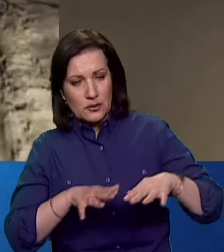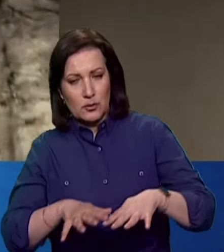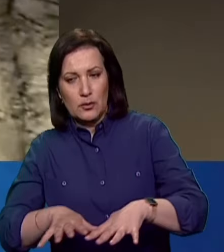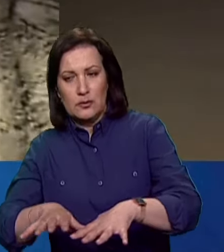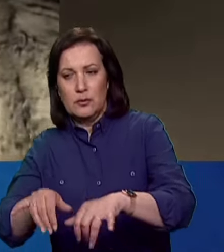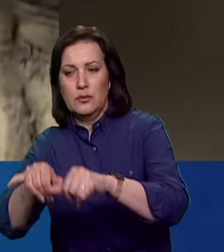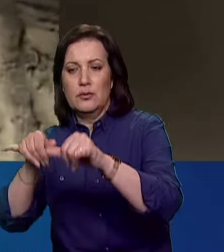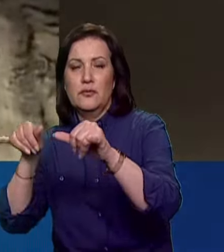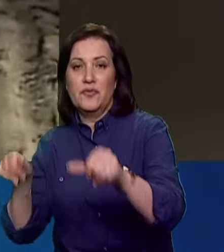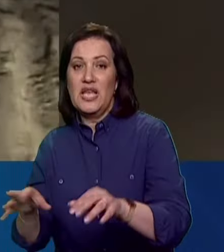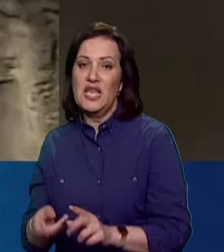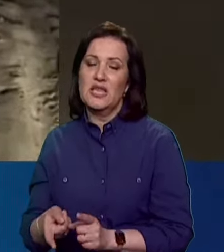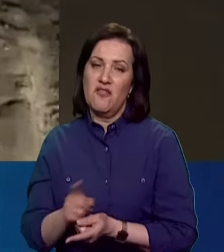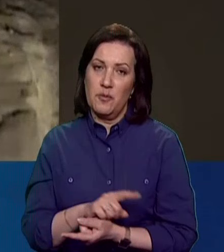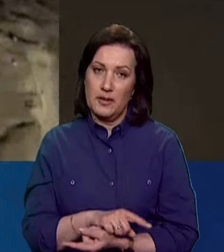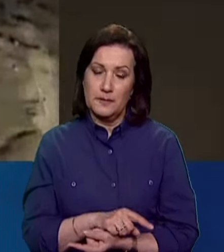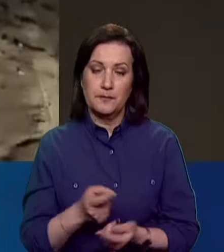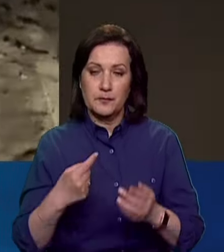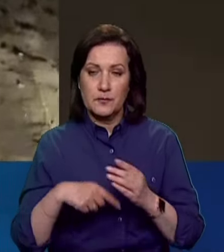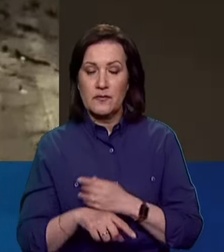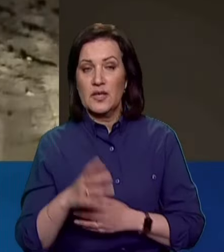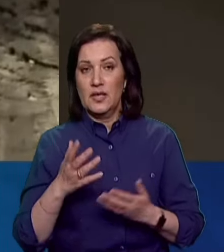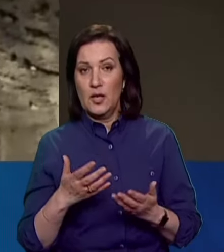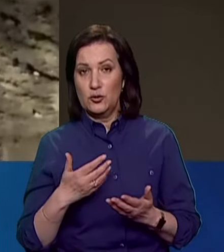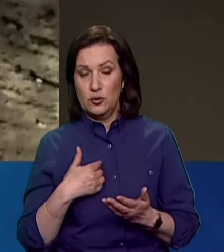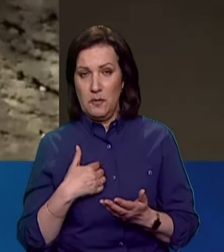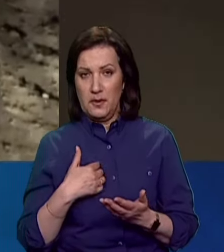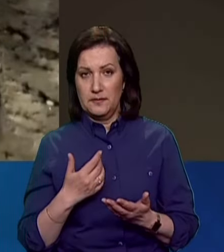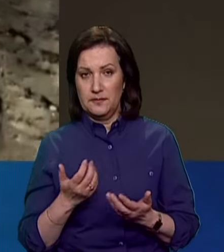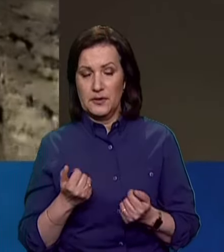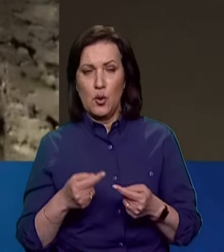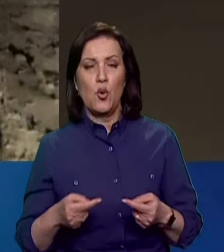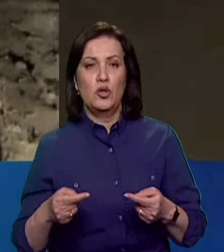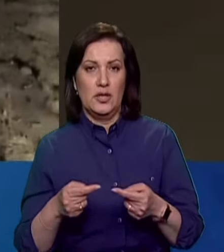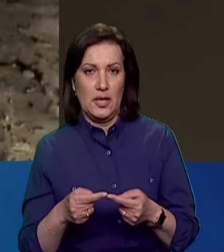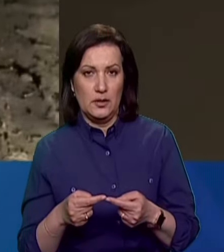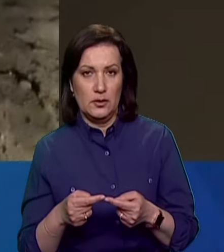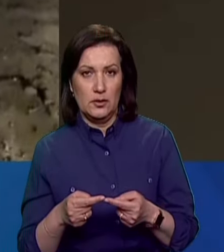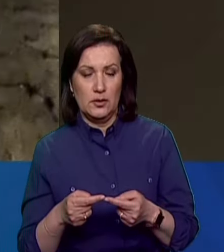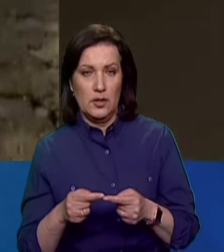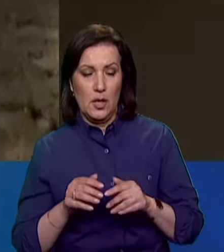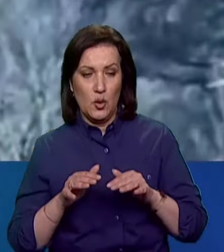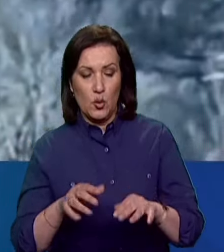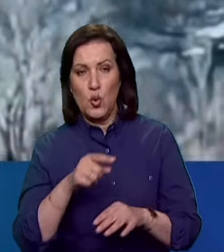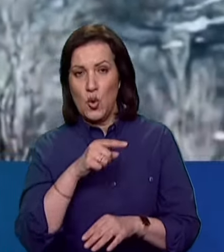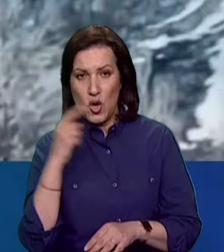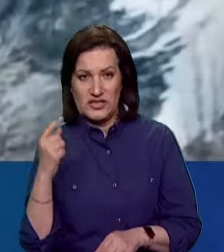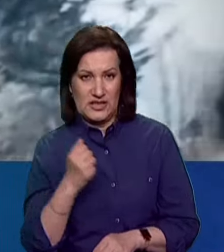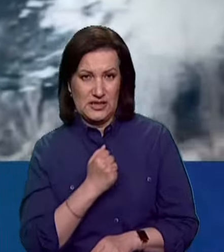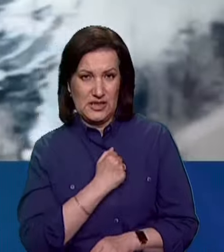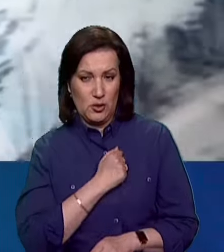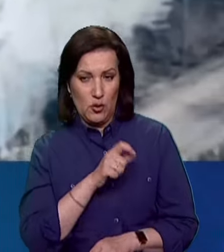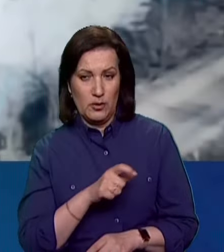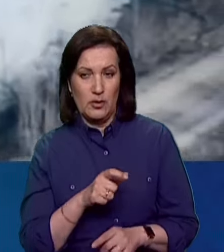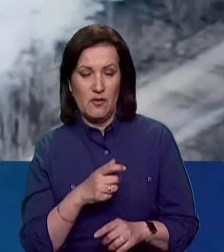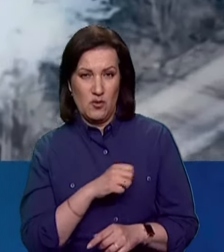працює? І навпаки. Отже, якщо ми беремо конкретно рух російських добровольців, що